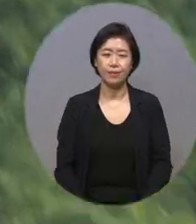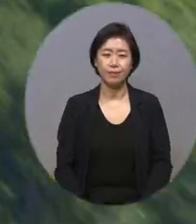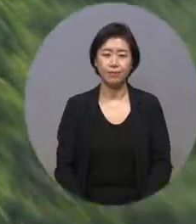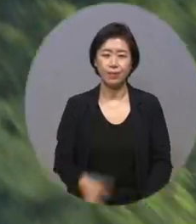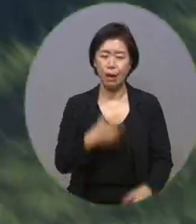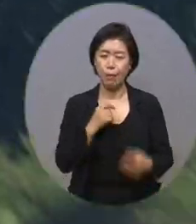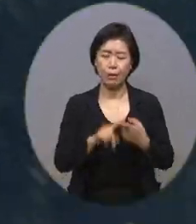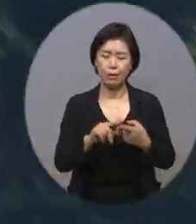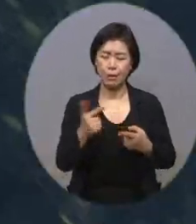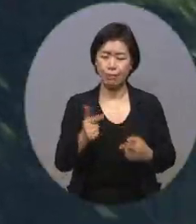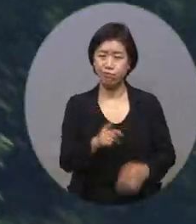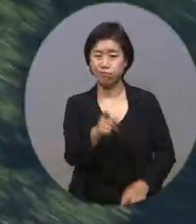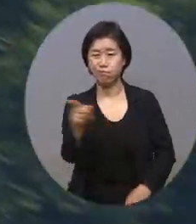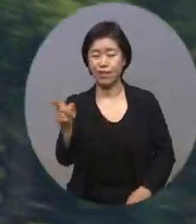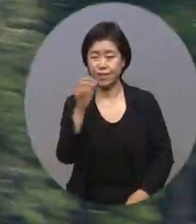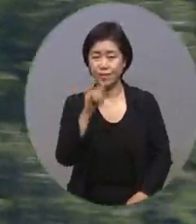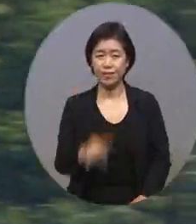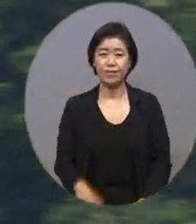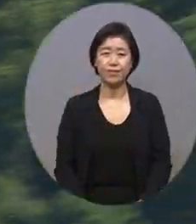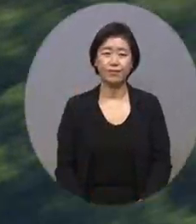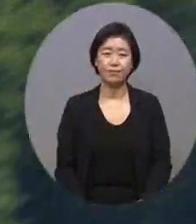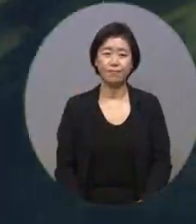아, 너무 오른쪽 봤다. 어.